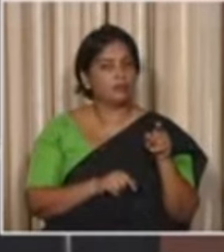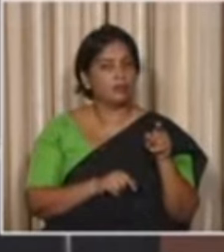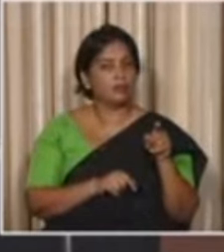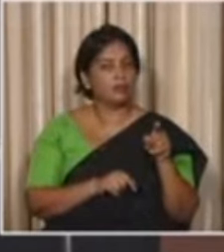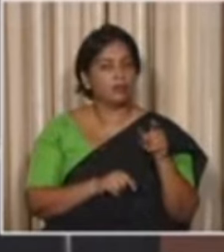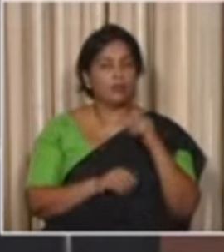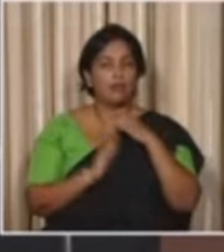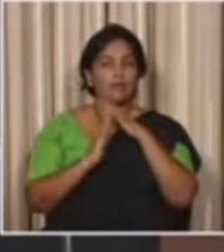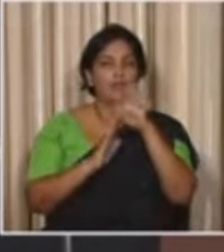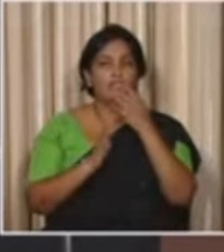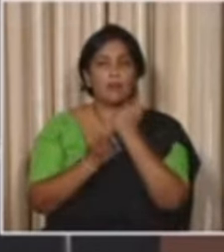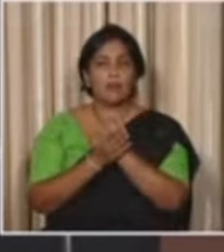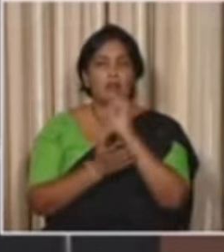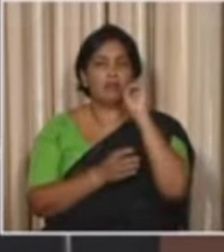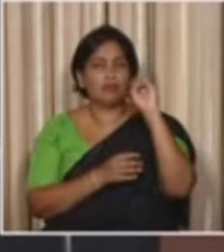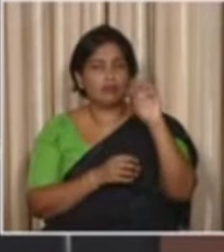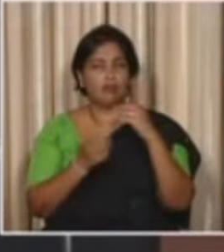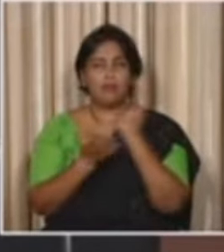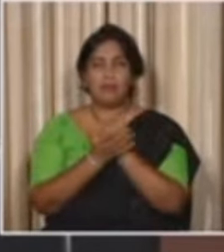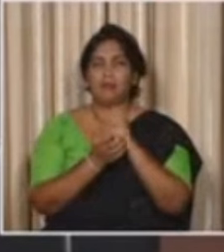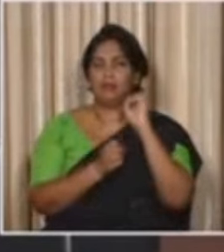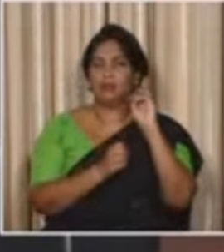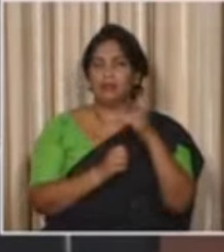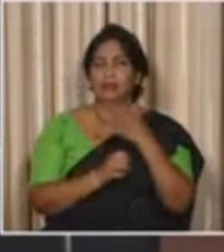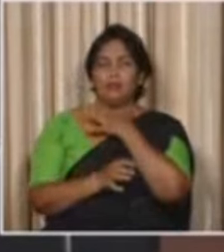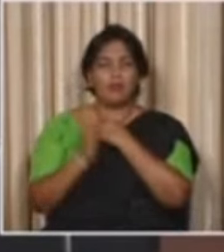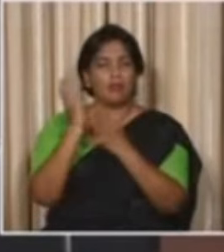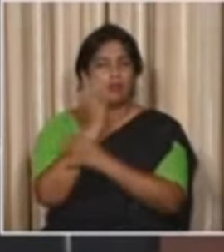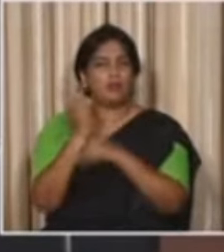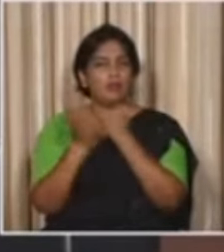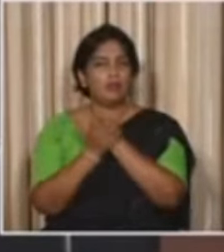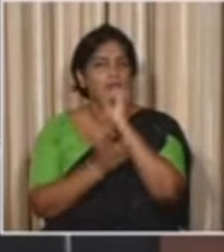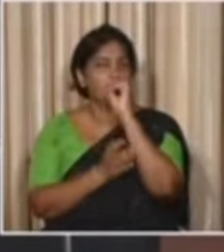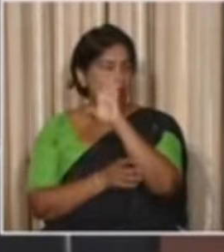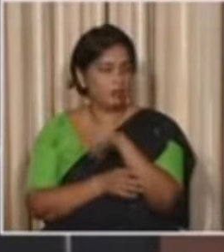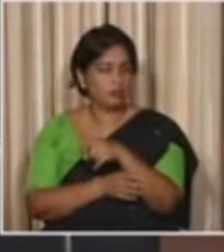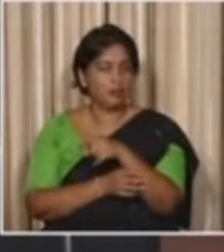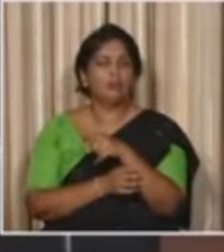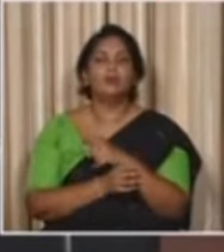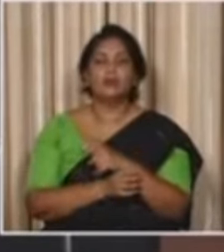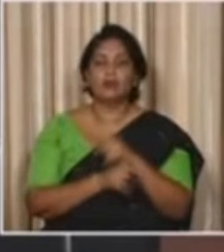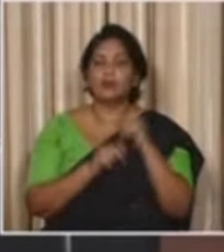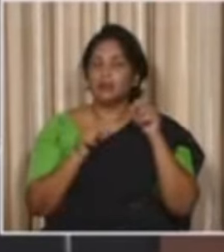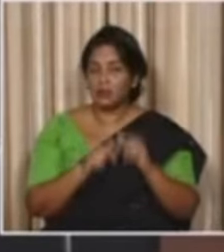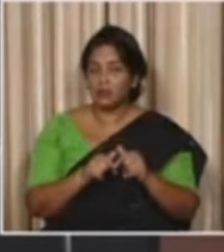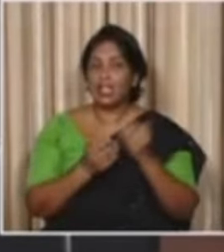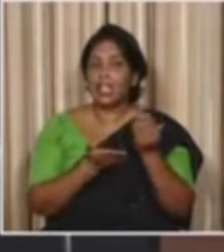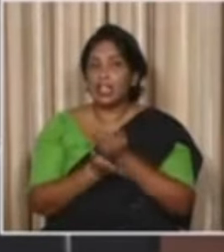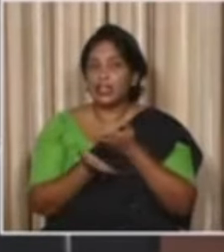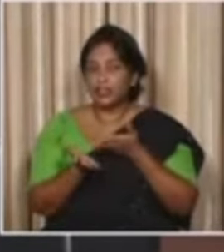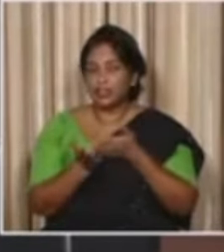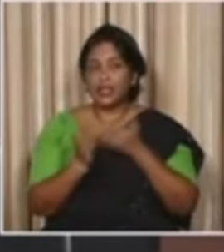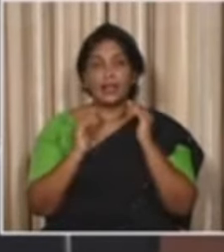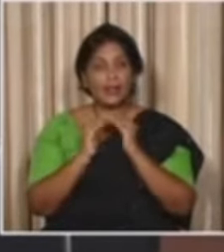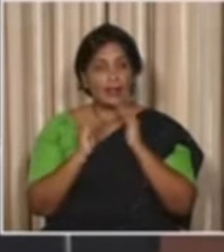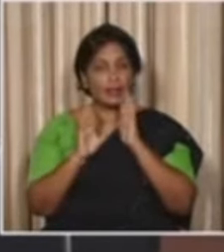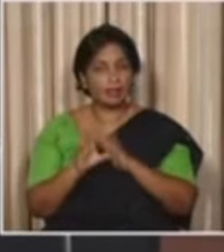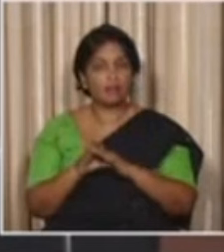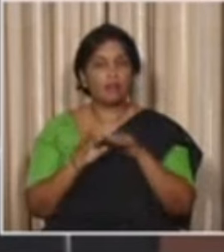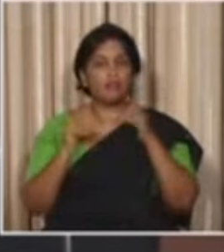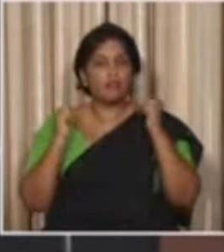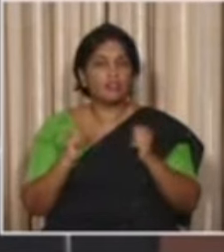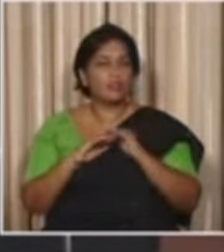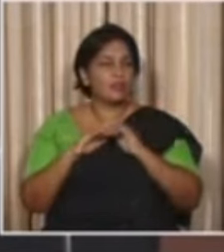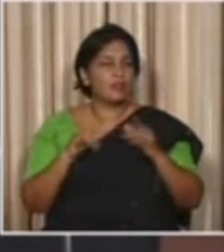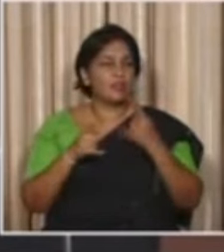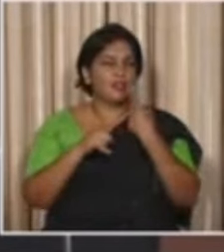ඔවුන්ගේ දේපළ උගස් තියලා තියෙන්නේ කනකර උගස් තියලා තියෙන්නේ දැන් ඉතුරුලා තියෙන්නේ මේ ගෙදර තියෙන චංචර දේපළ